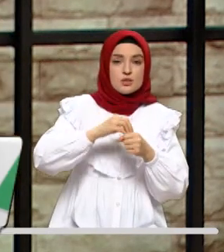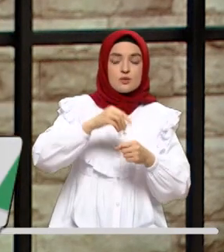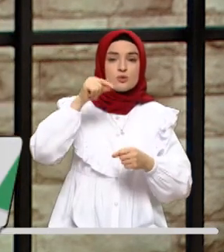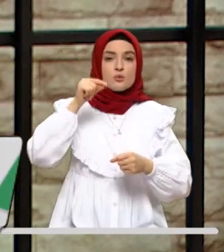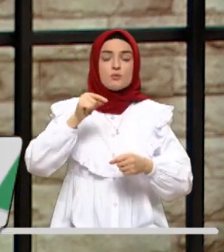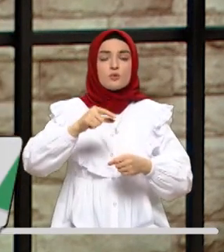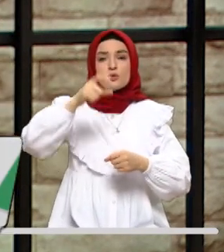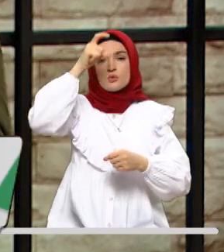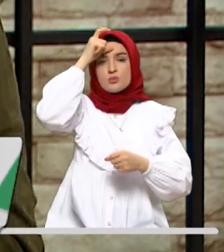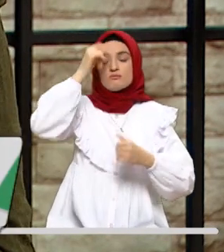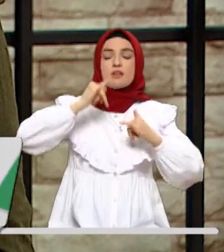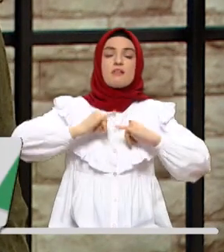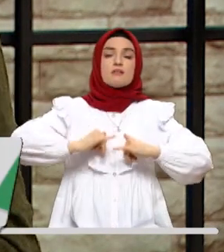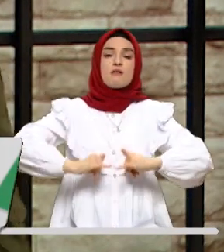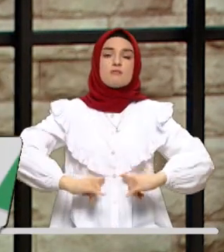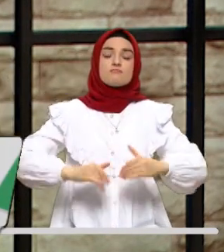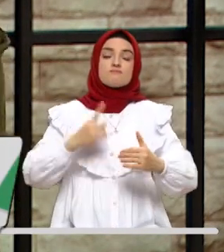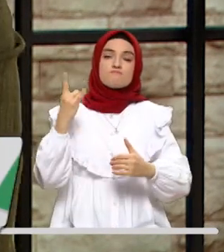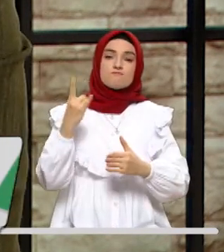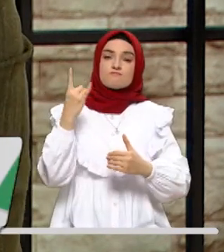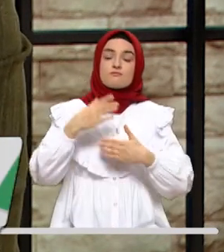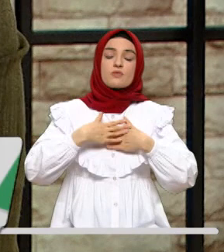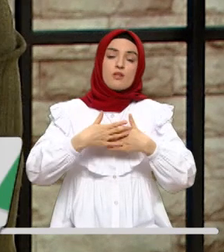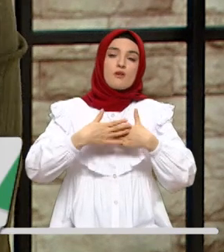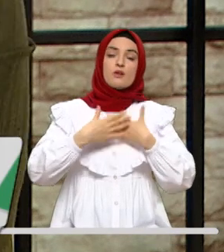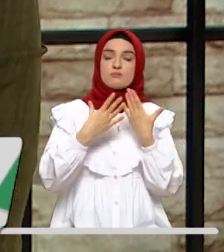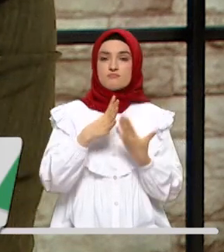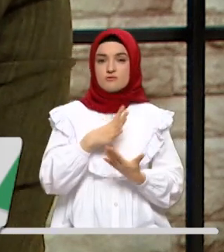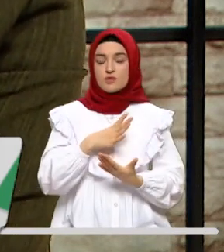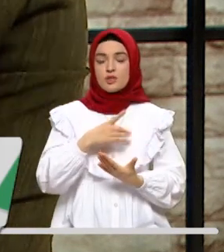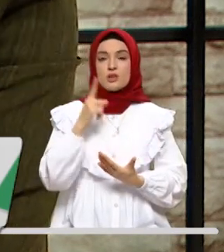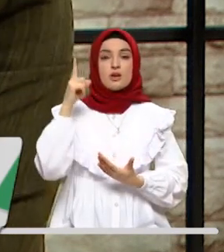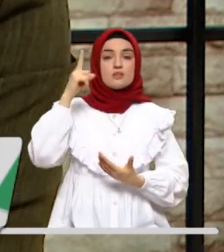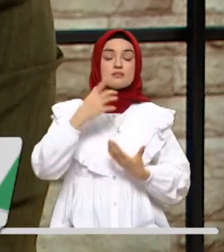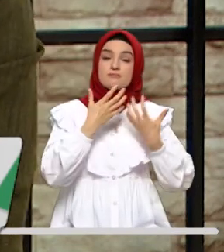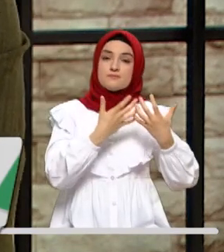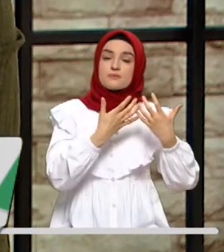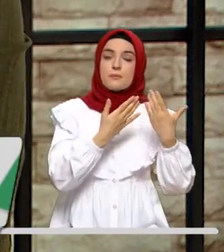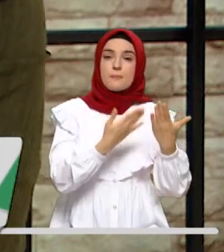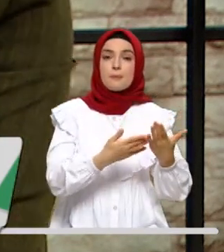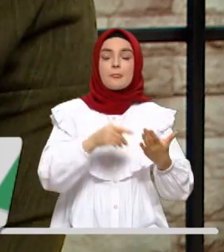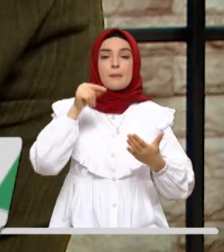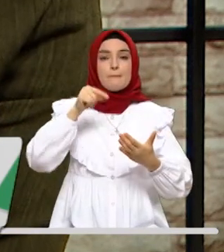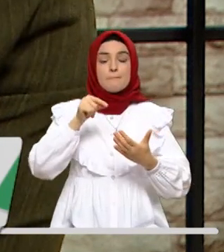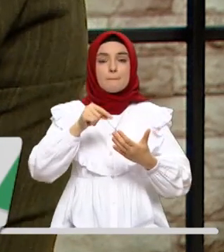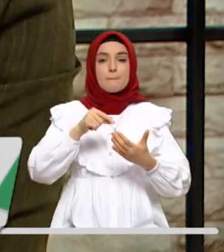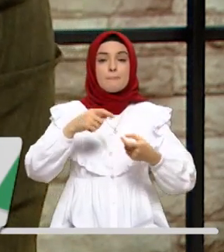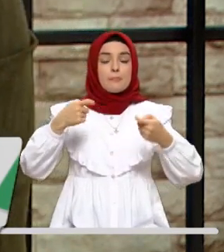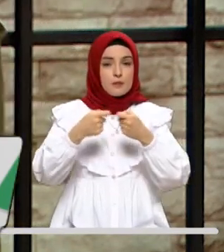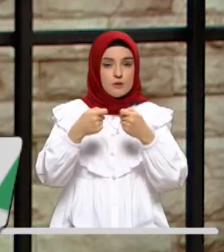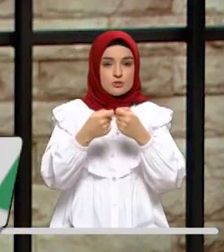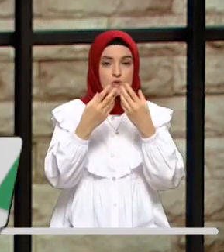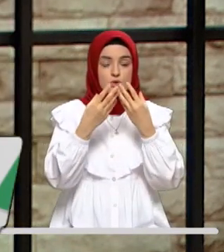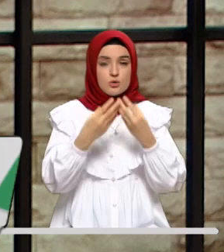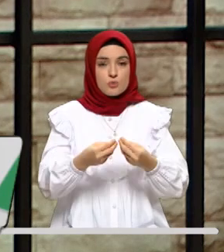bugün Türkiye'de rahat nefes alıyoruz. Allah onlara gani gani rahmet eylesin. Bakın günümüzde savaşlar oluyor. İşte Ukrayna.